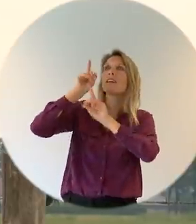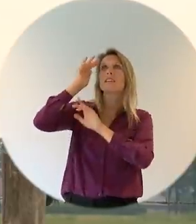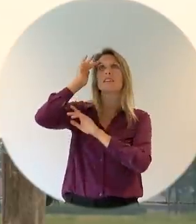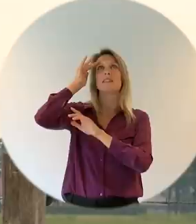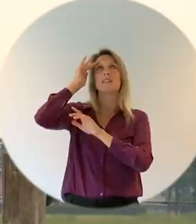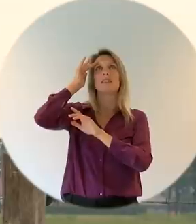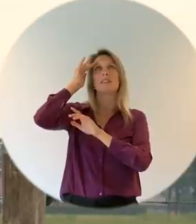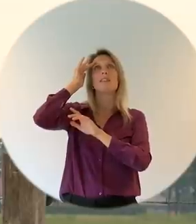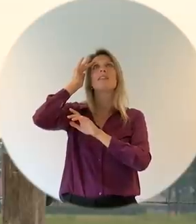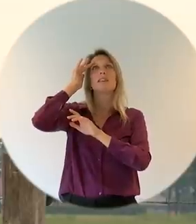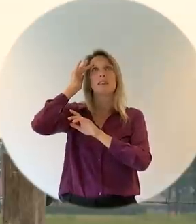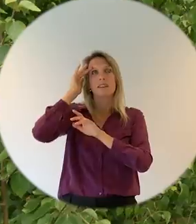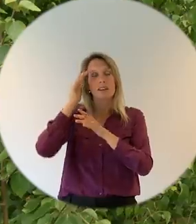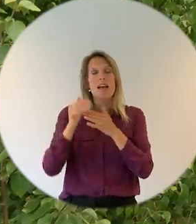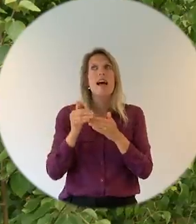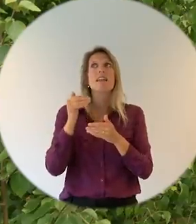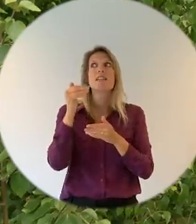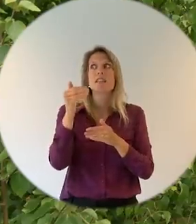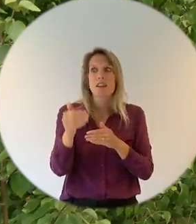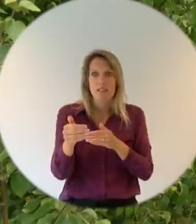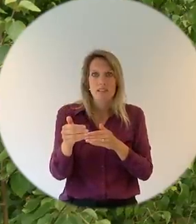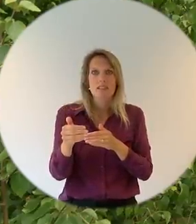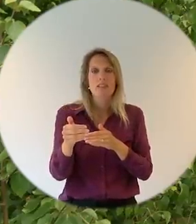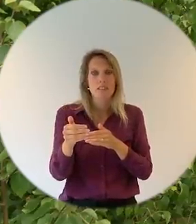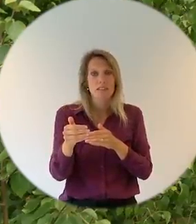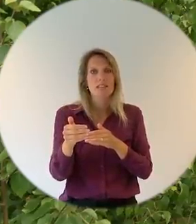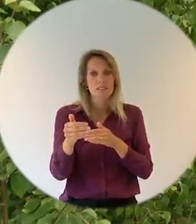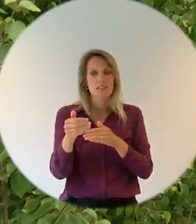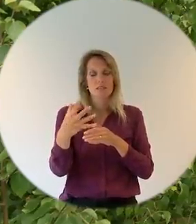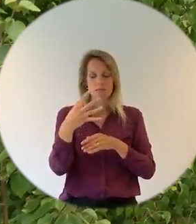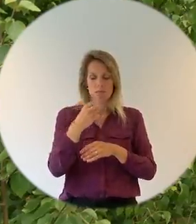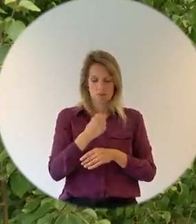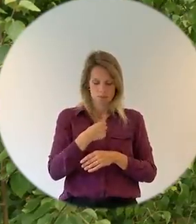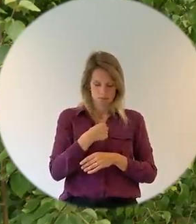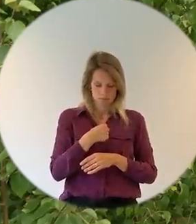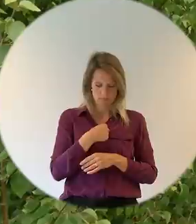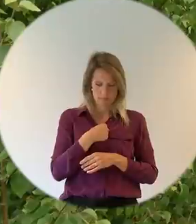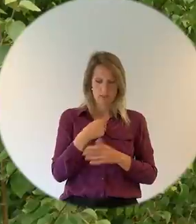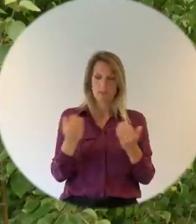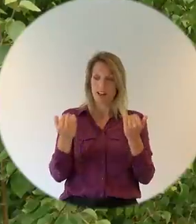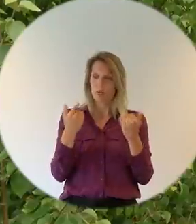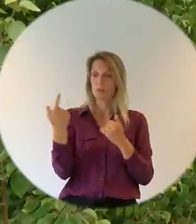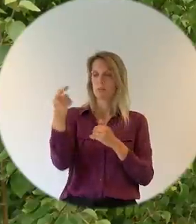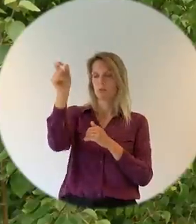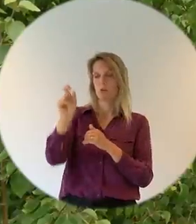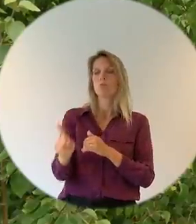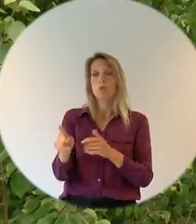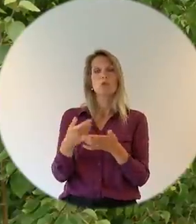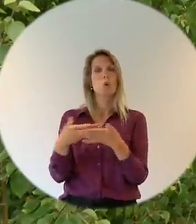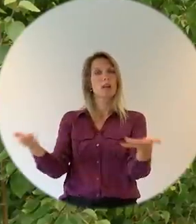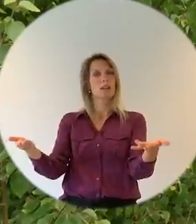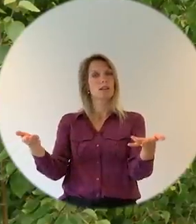En dan ontdek je waarom je die ander moet tolereren. Waarom doe je